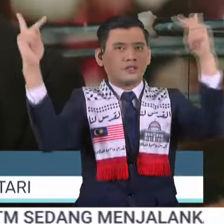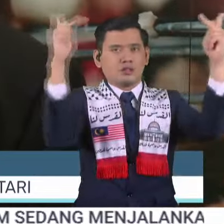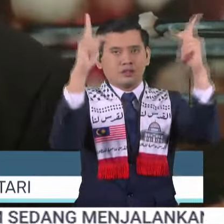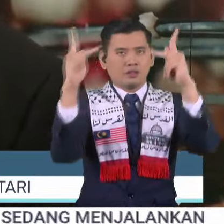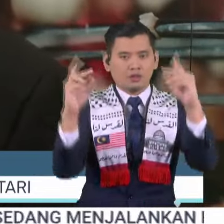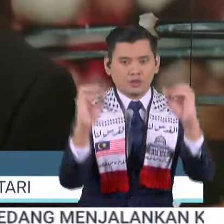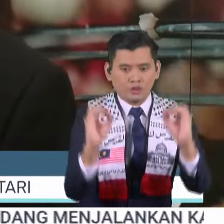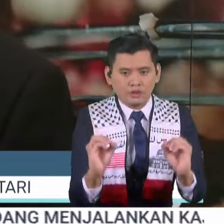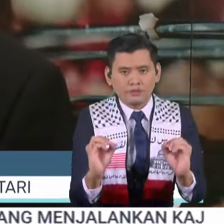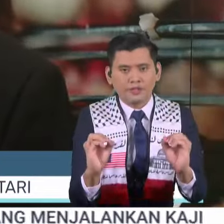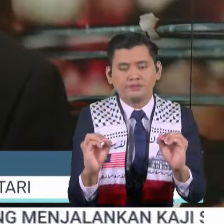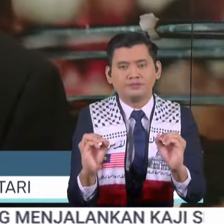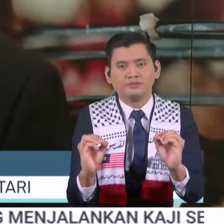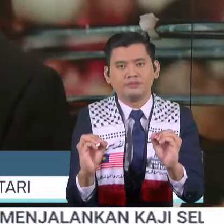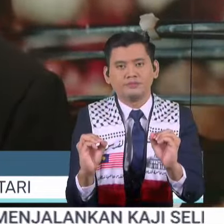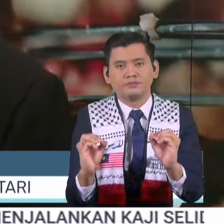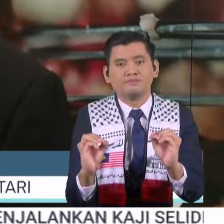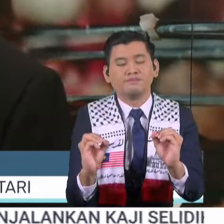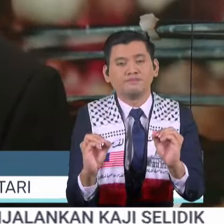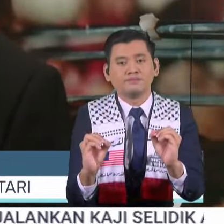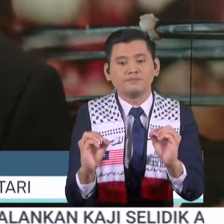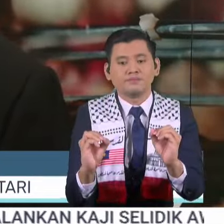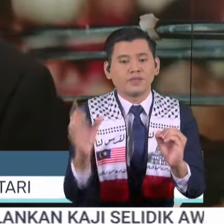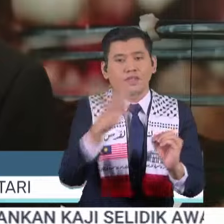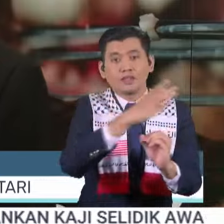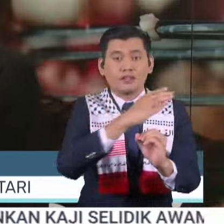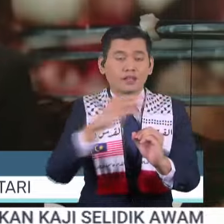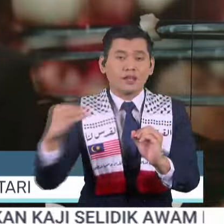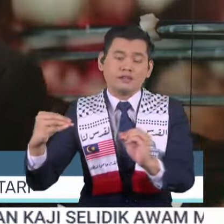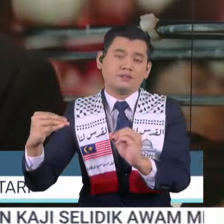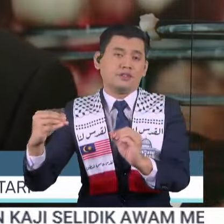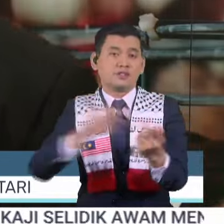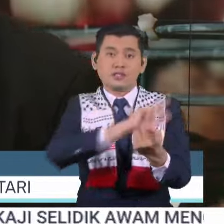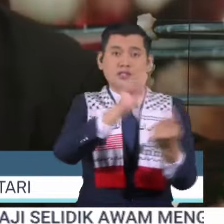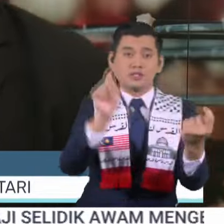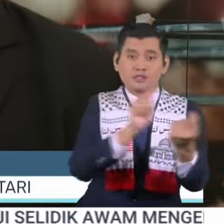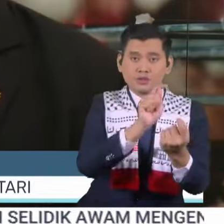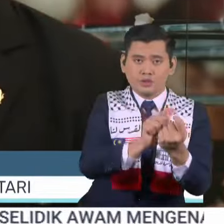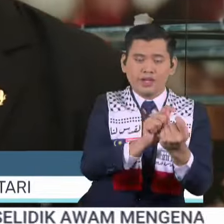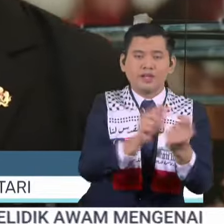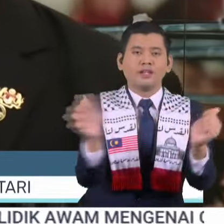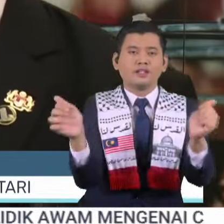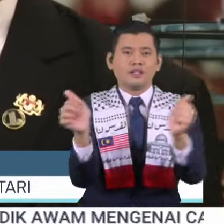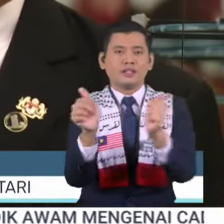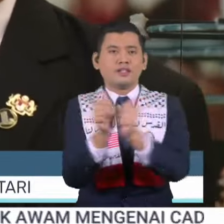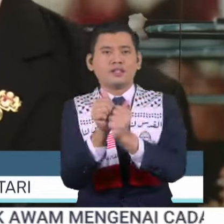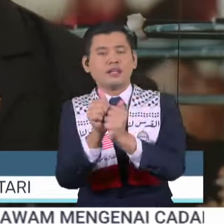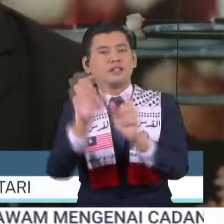karbon di dan dia pro environment, green